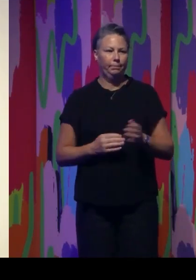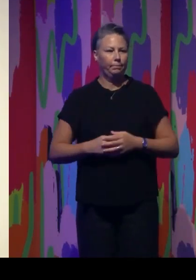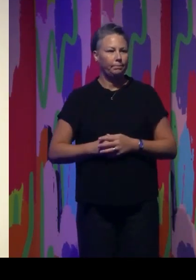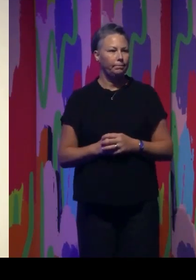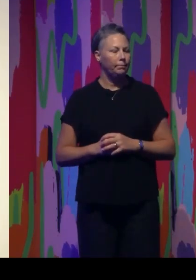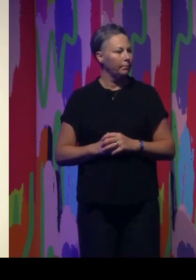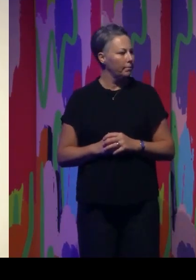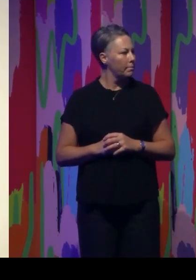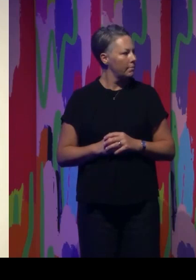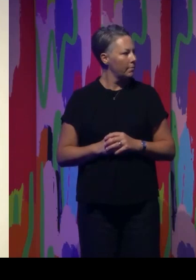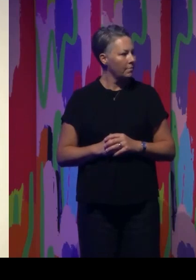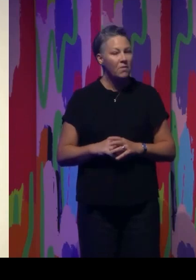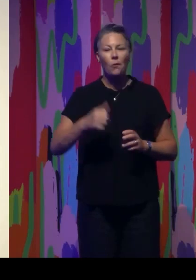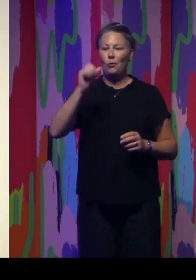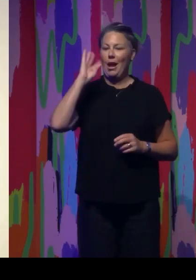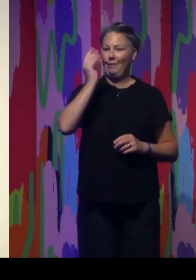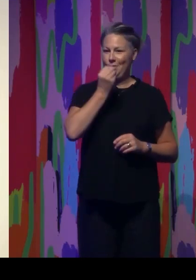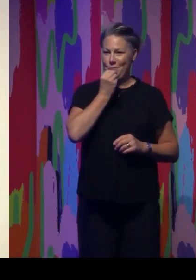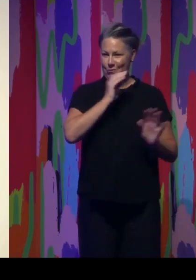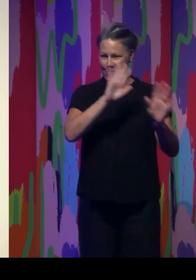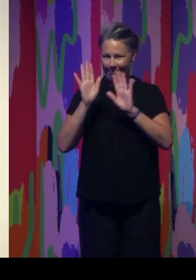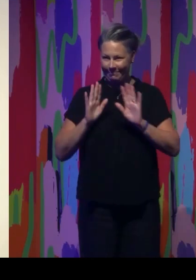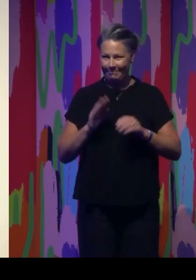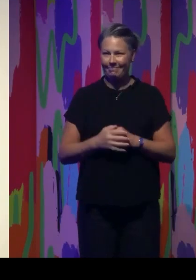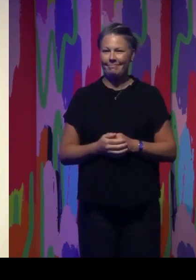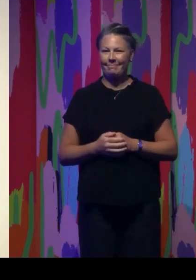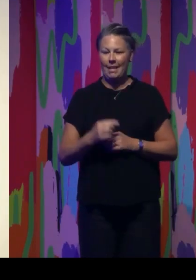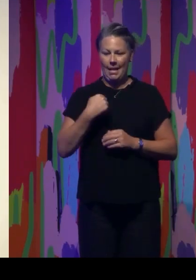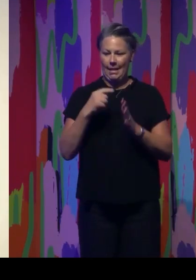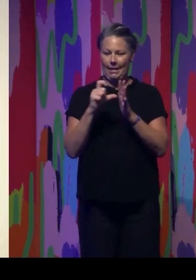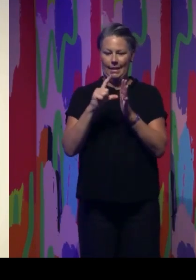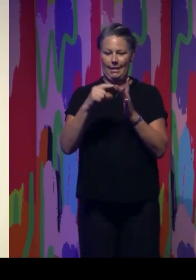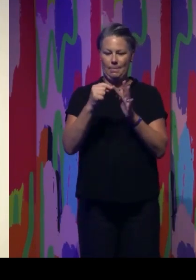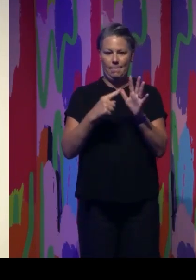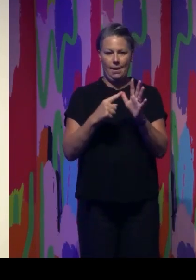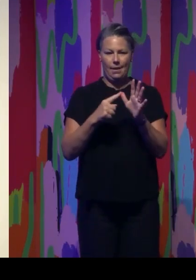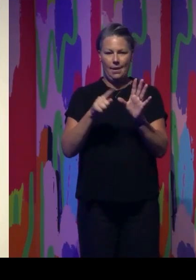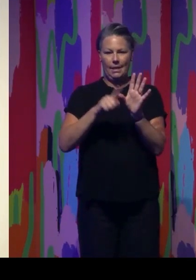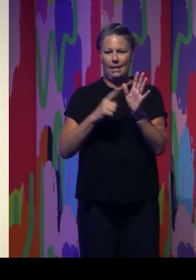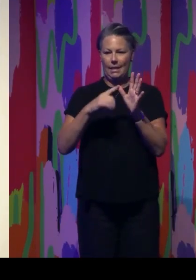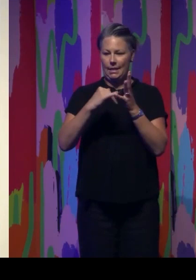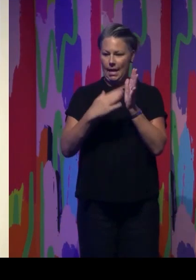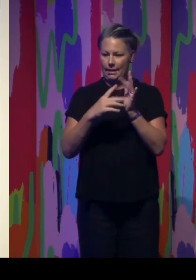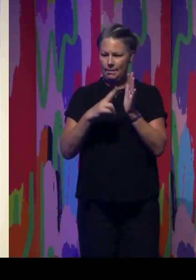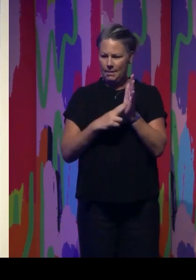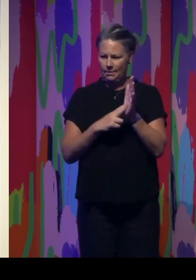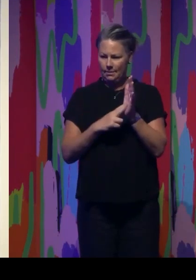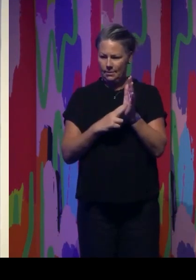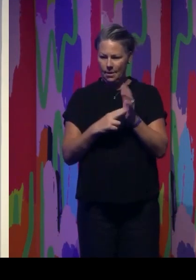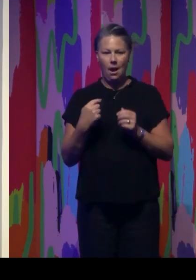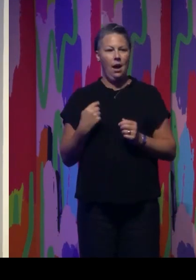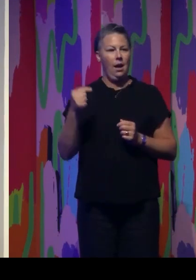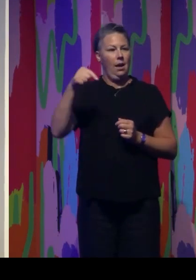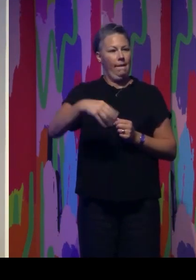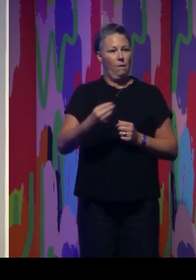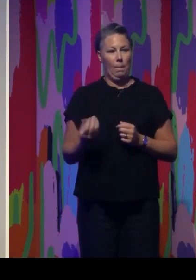এসেছি গুড আফটারনুন এভরিওয়ান আই অ্যাম দীপা ইয়াসমিন মাহমুদ মাহবুব আই কেম ফ্রম